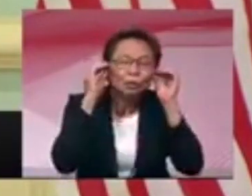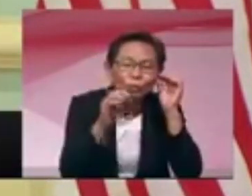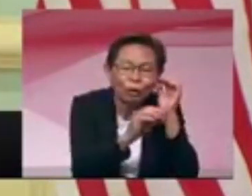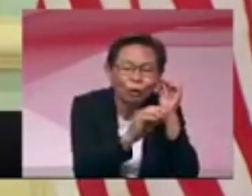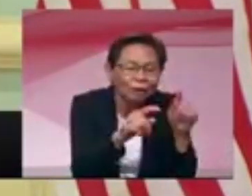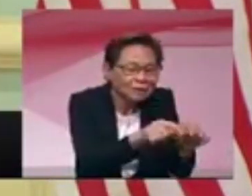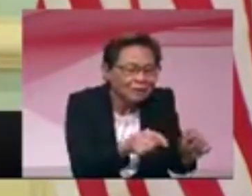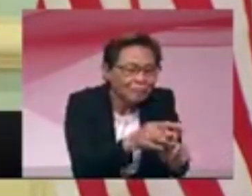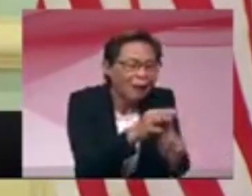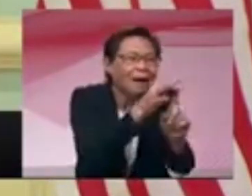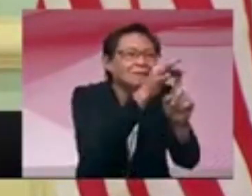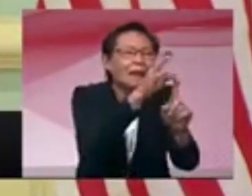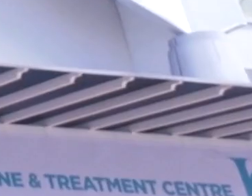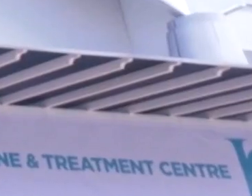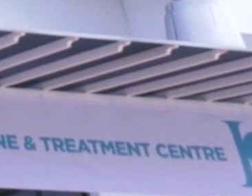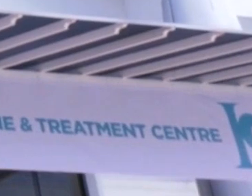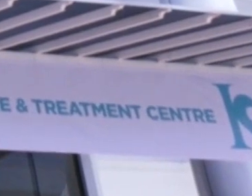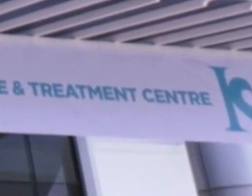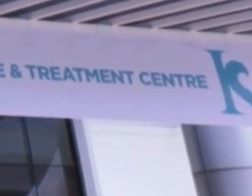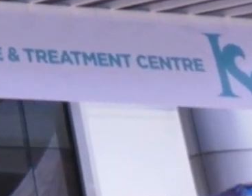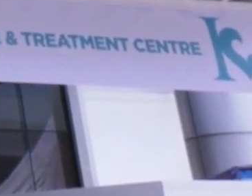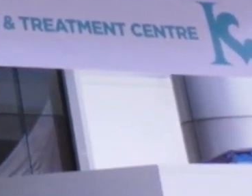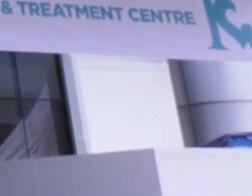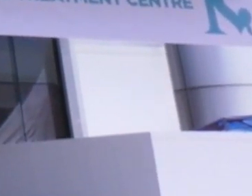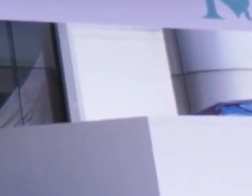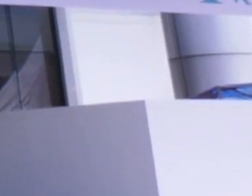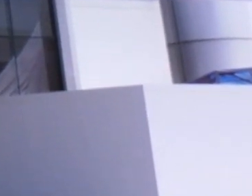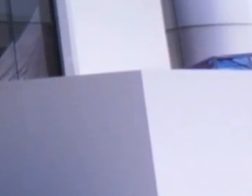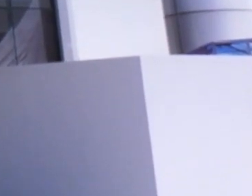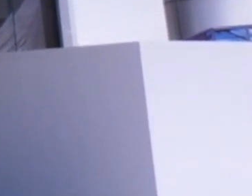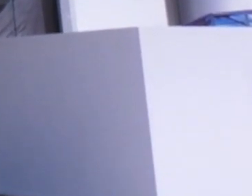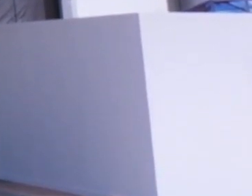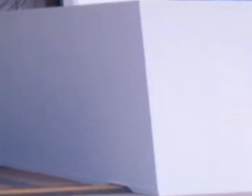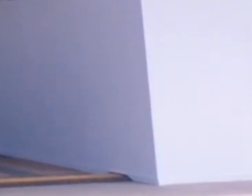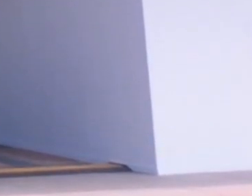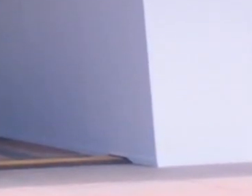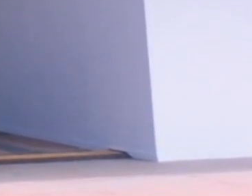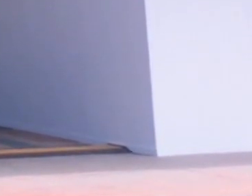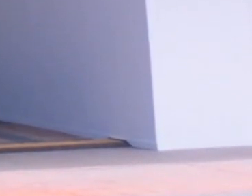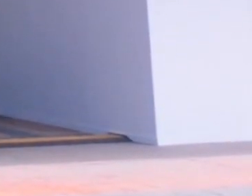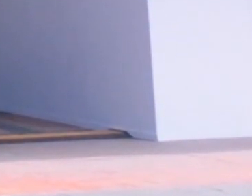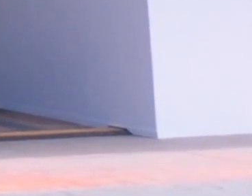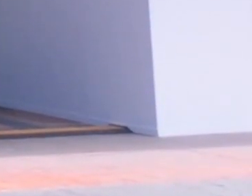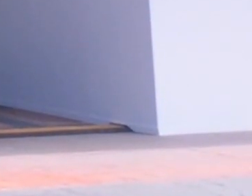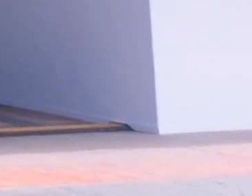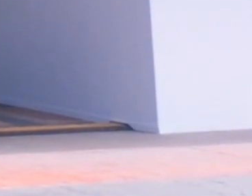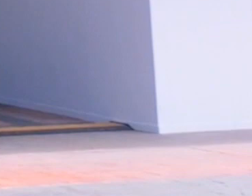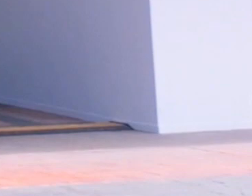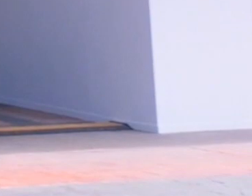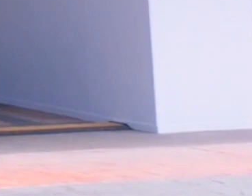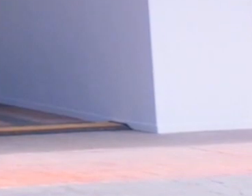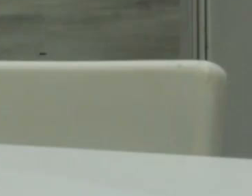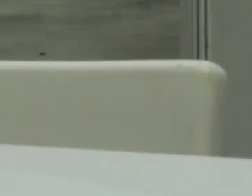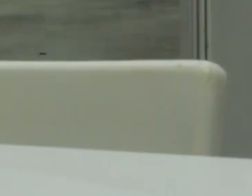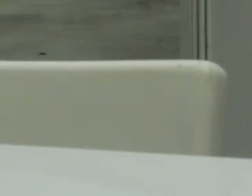tempat khas, iaitu di MAIPS, pusat expo di MAIPS di Bukit,